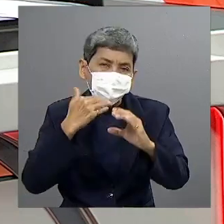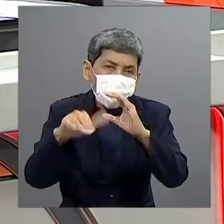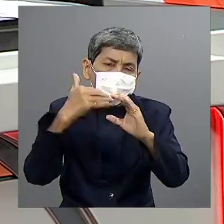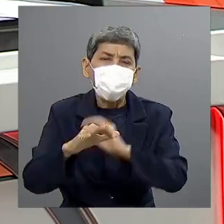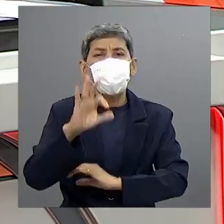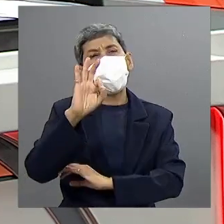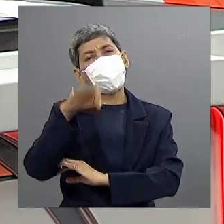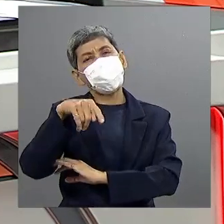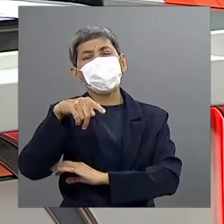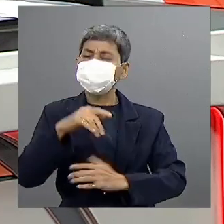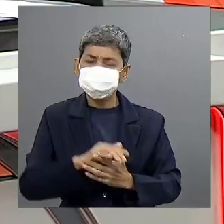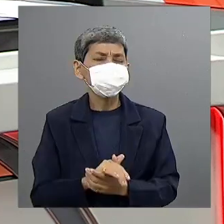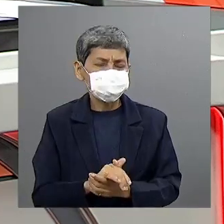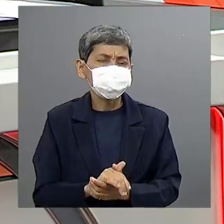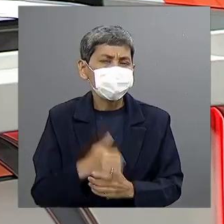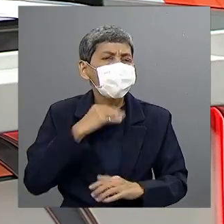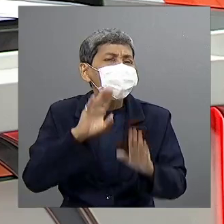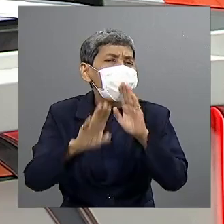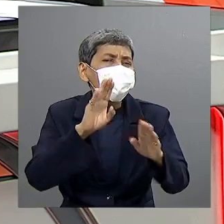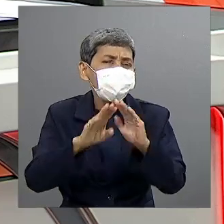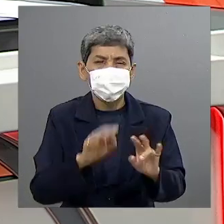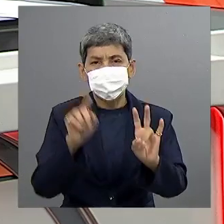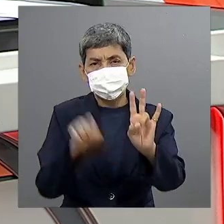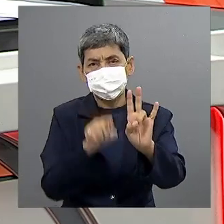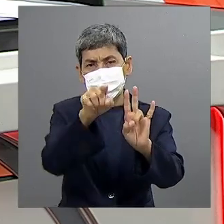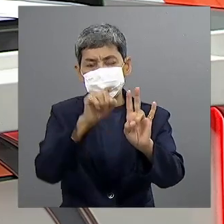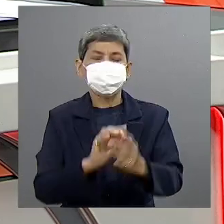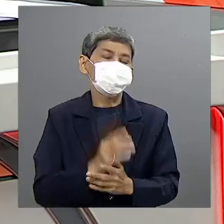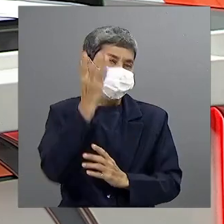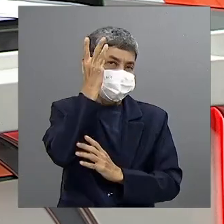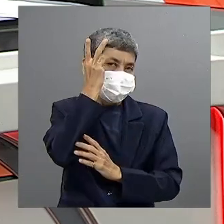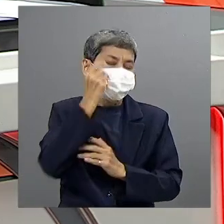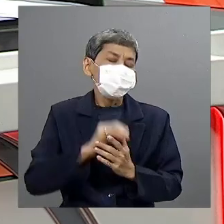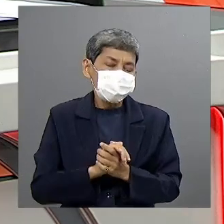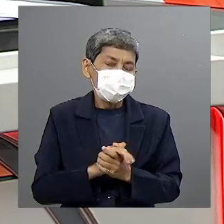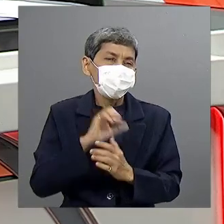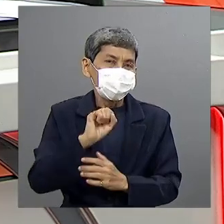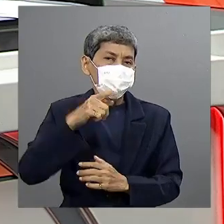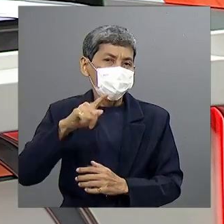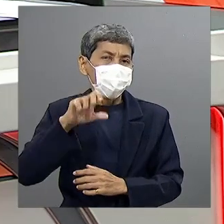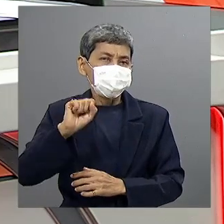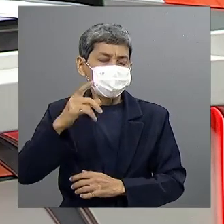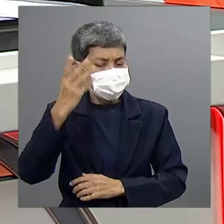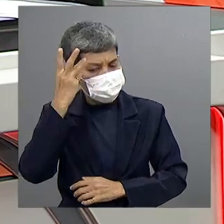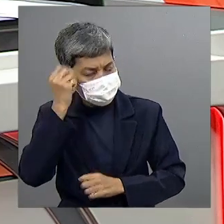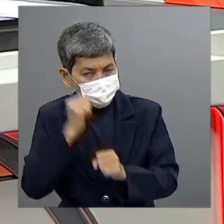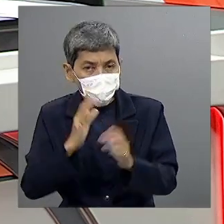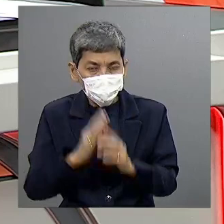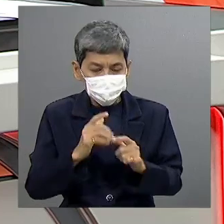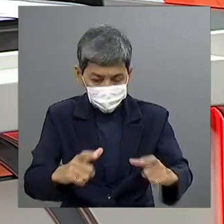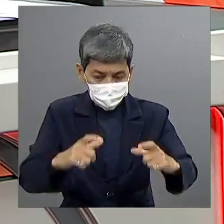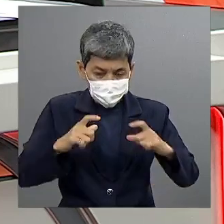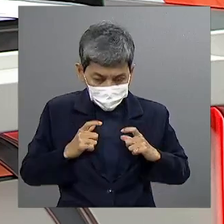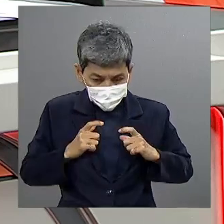ท่านั้นค่ะหรือคิดเป็นร้อยละ7นี่เป็นข้อกังวลอย่างมากของสปสช.นะคะสำหรับคนที่เอาไปแล้วตรวจหรือไม่ตร